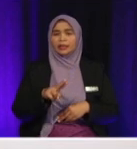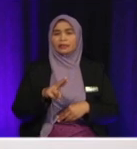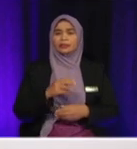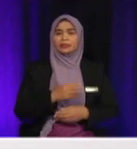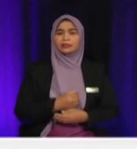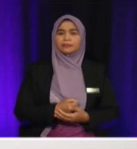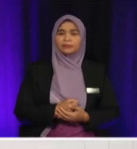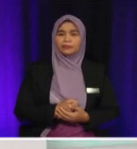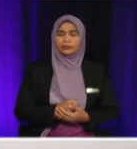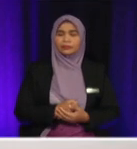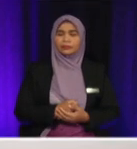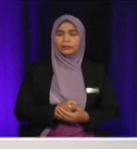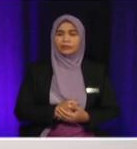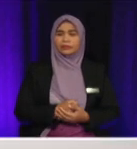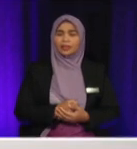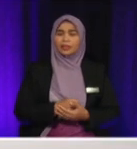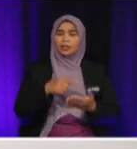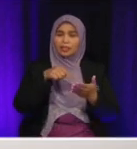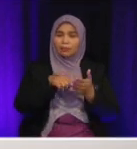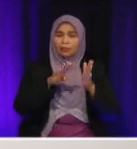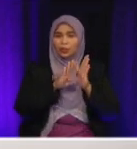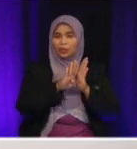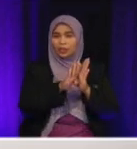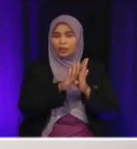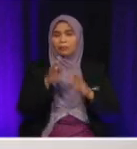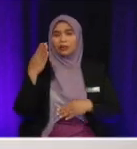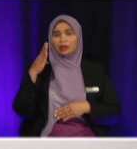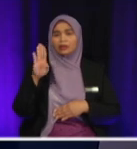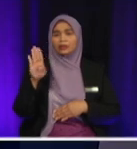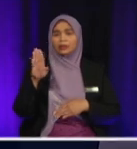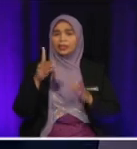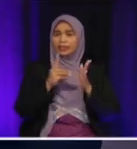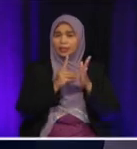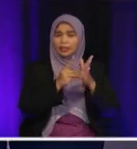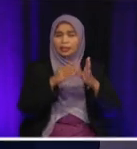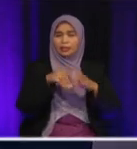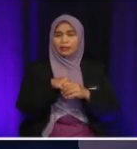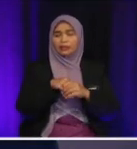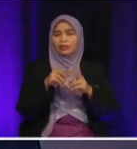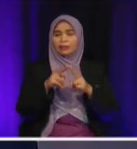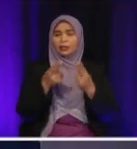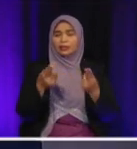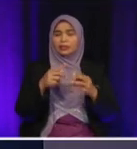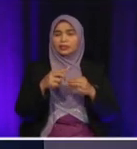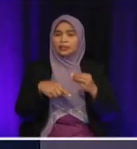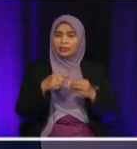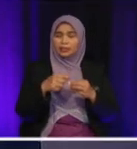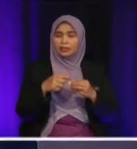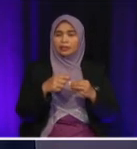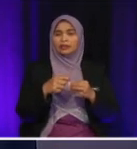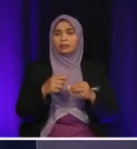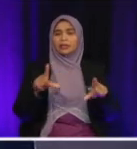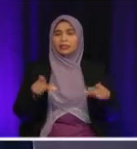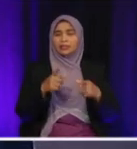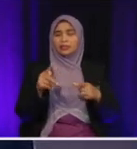Islam. Okey, jelas di sini, inilah bukti bahawa dalil daripada as-sunnah tentang kewajipan melaksanakan